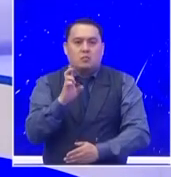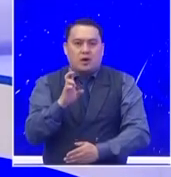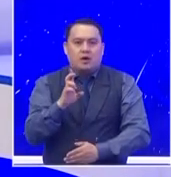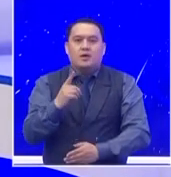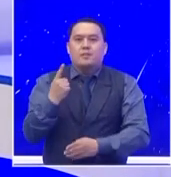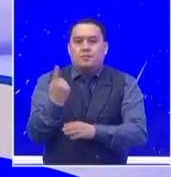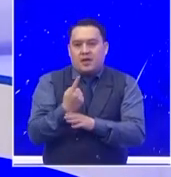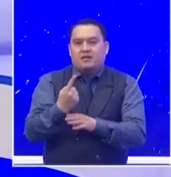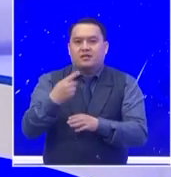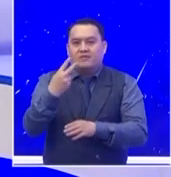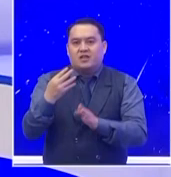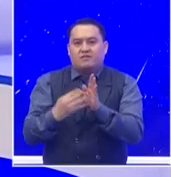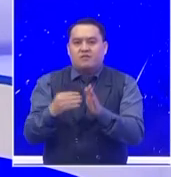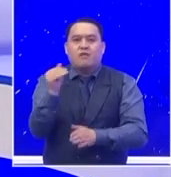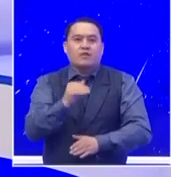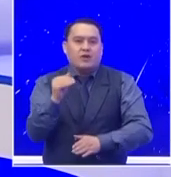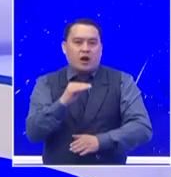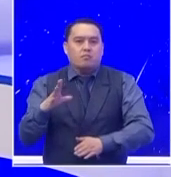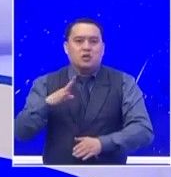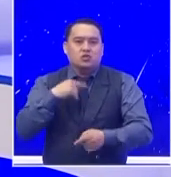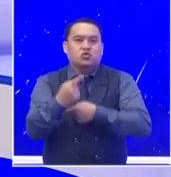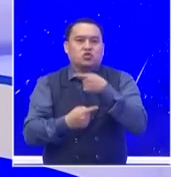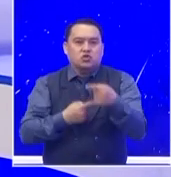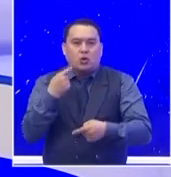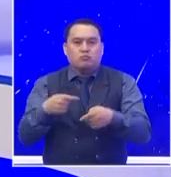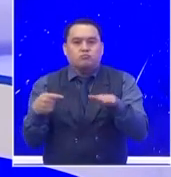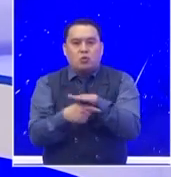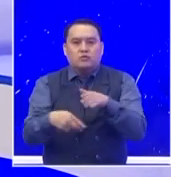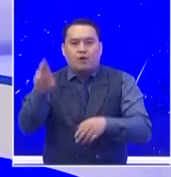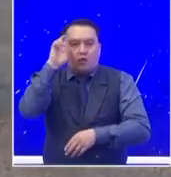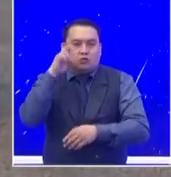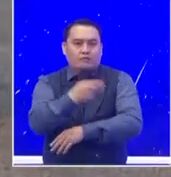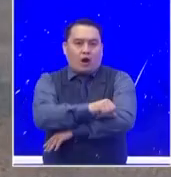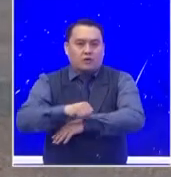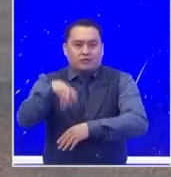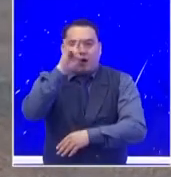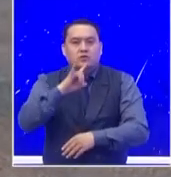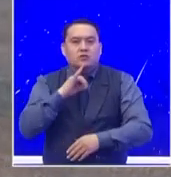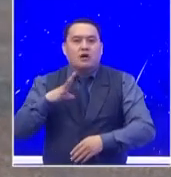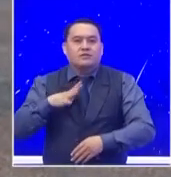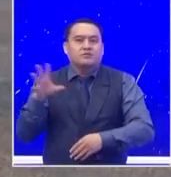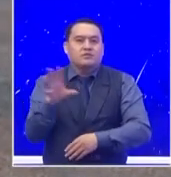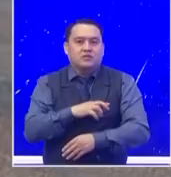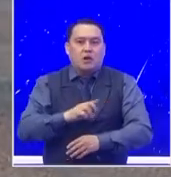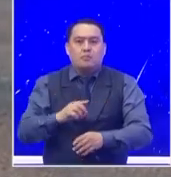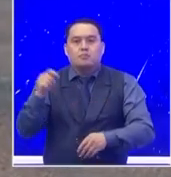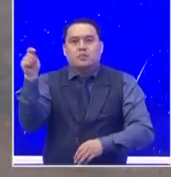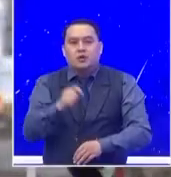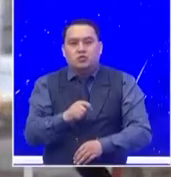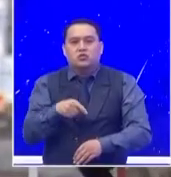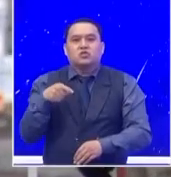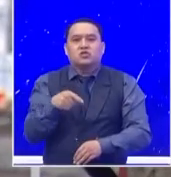1 по 29 февраля текущего года через пункты пропуска государственной границы в Казахстан из всех стран прибыло